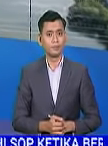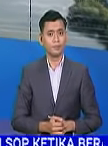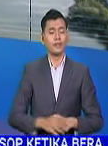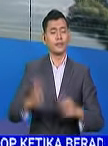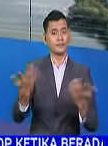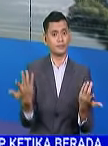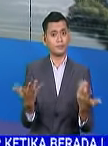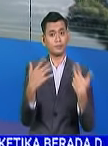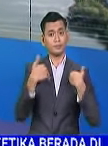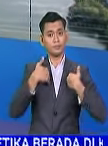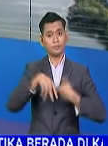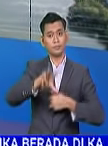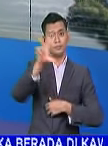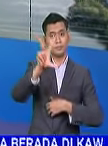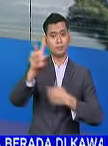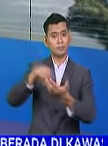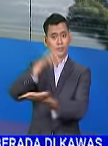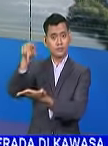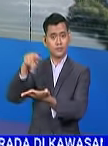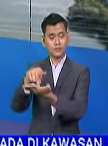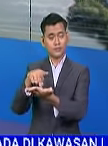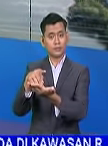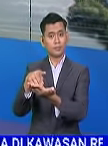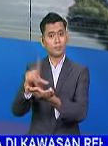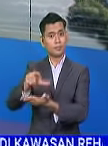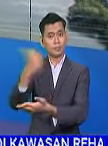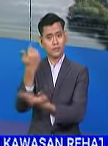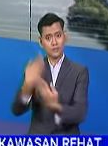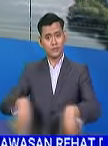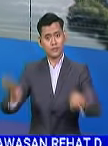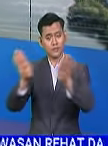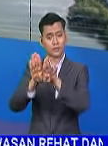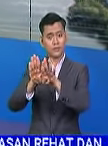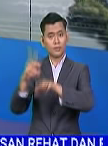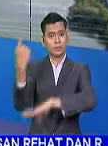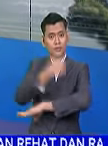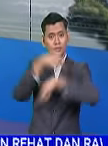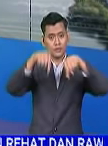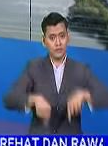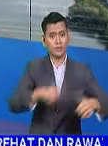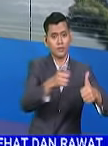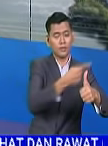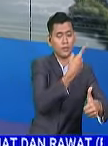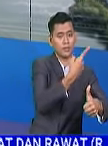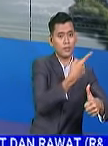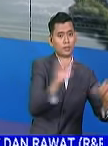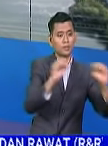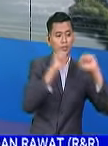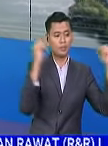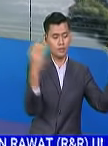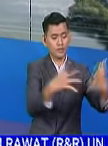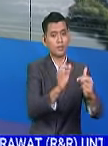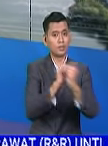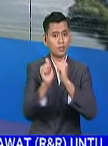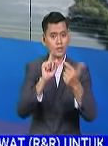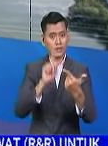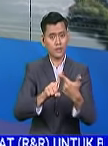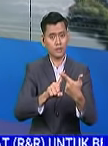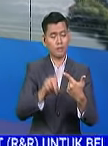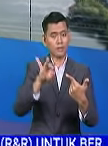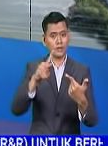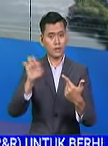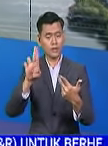Dalam pada itu, tiga lagi PPV awam lain yang turut ditutup hari ini ialah Kompleks Sukan Keningau, Dewan Masyarakat Bingkor